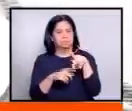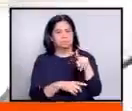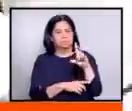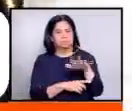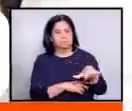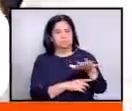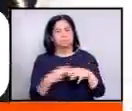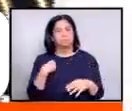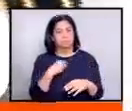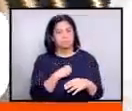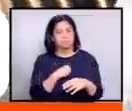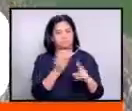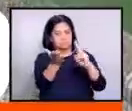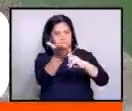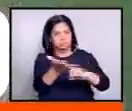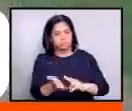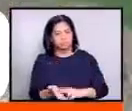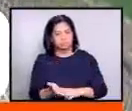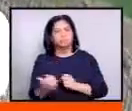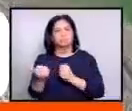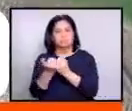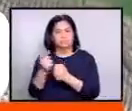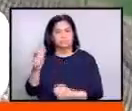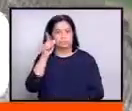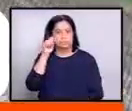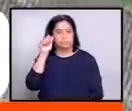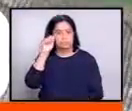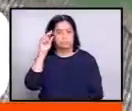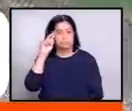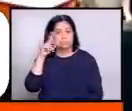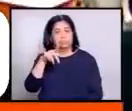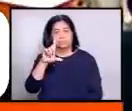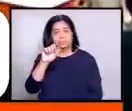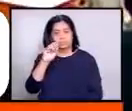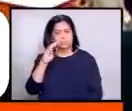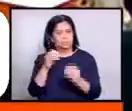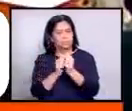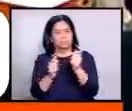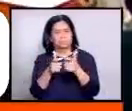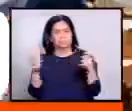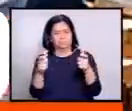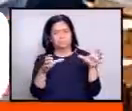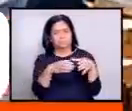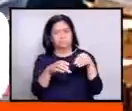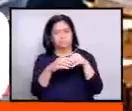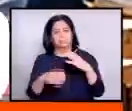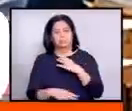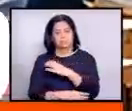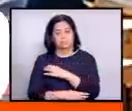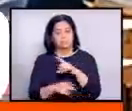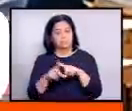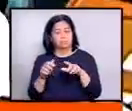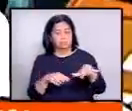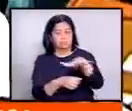PDP laban members ang lumagda sa manifesto of support kay Velasco. Ang PDP laban ang may pinakamalaking block sa lower house. Pero